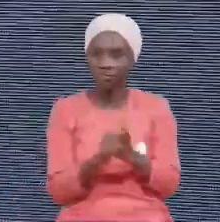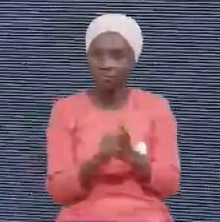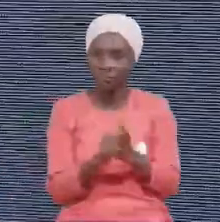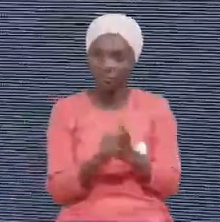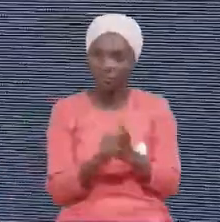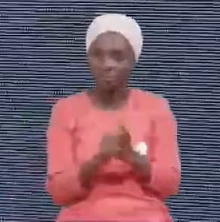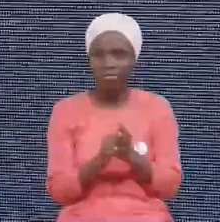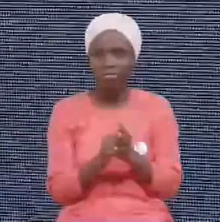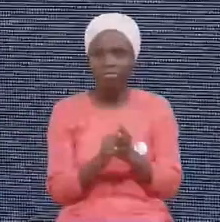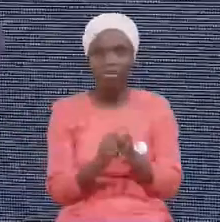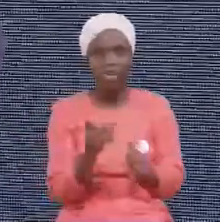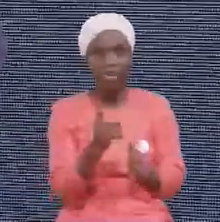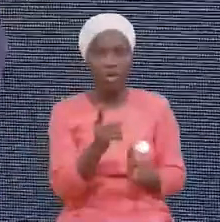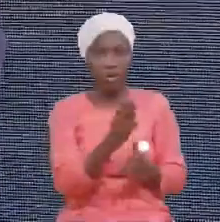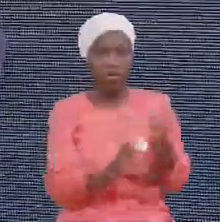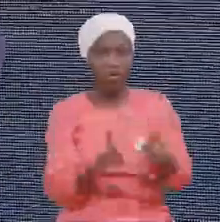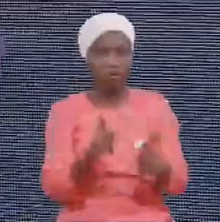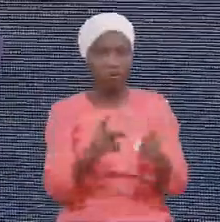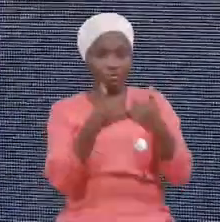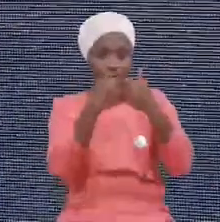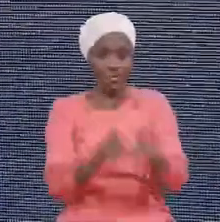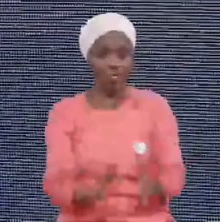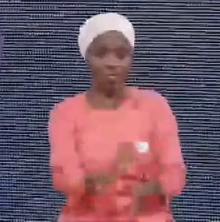Et c'est là où beaucoup perdent leur courage.